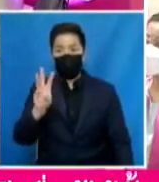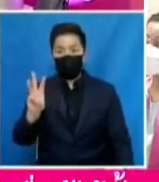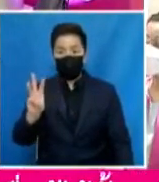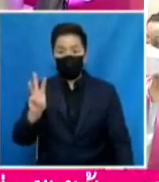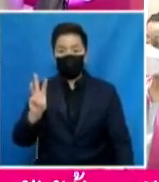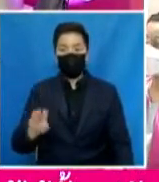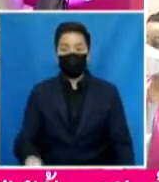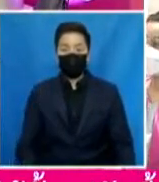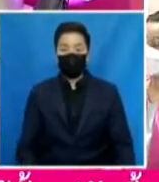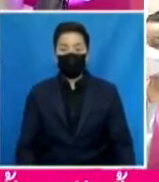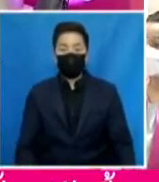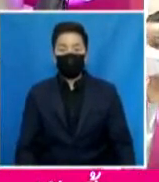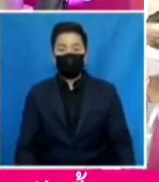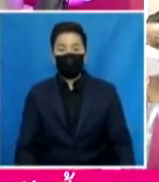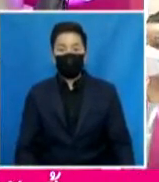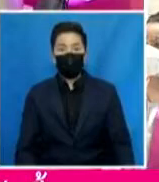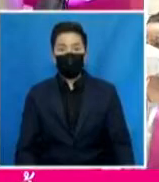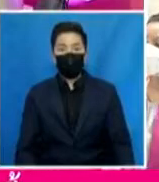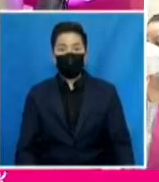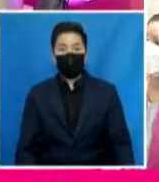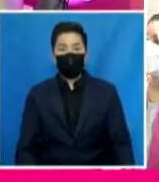7134766